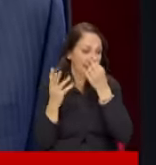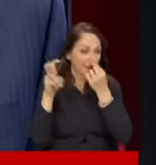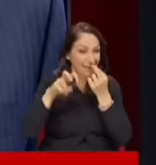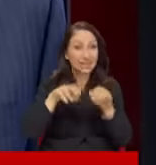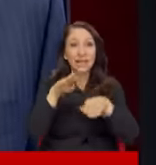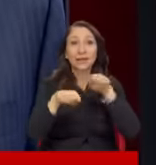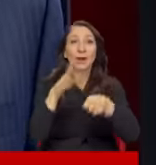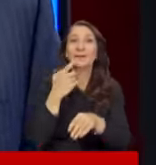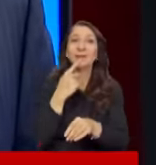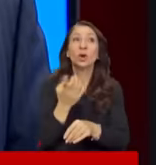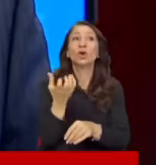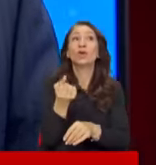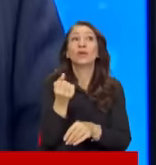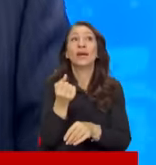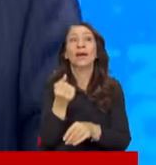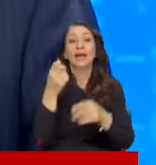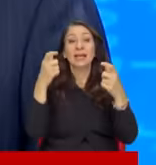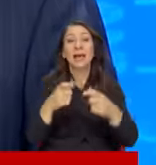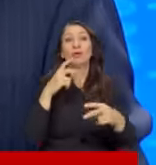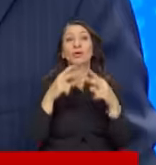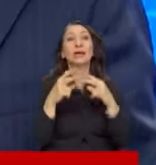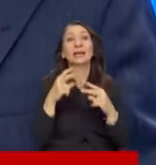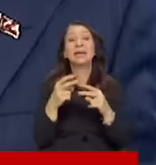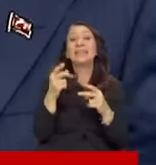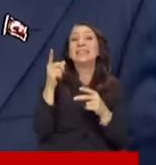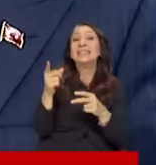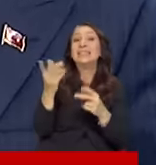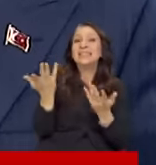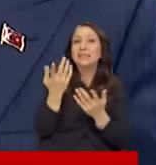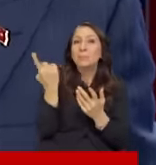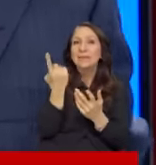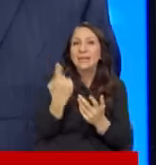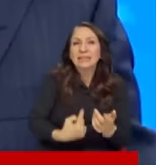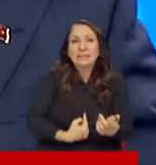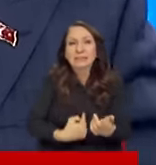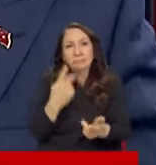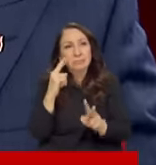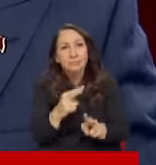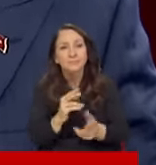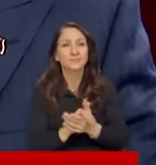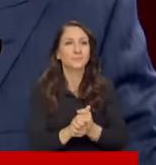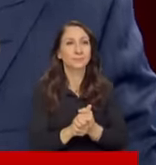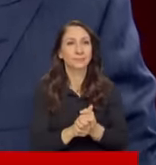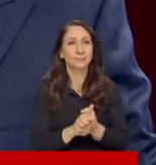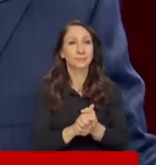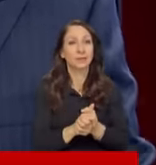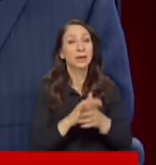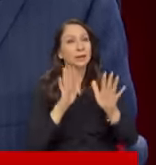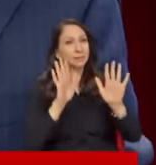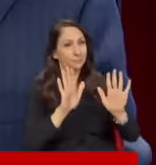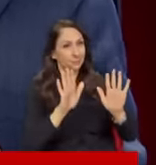adıma Ne dediniz köfteye Kent lokantalarına siz nasıl bir hissiyatla Yaklaştınız Eee